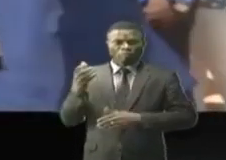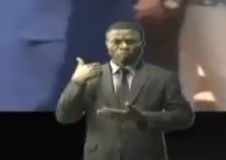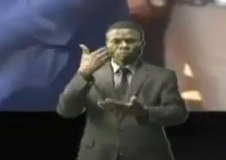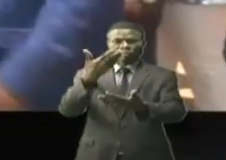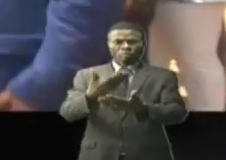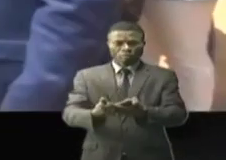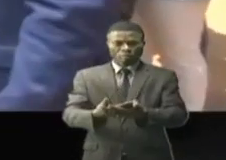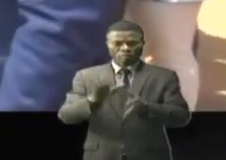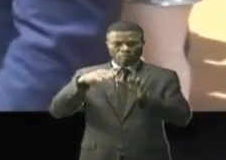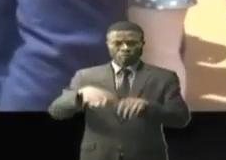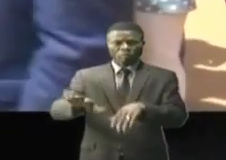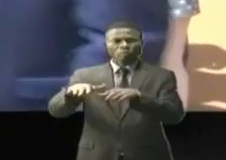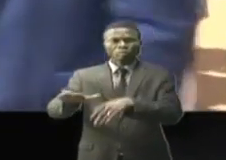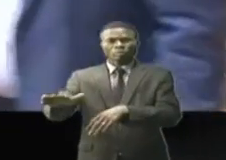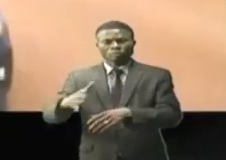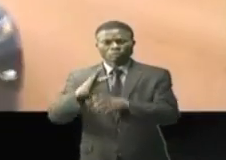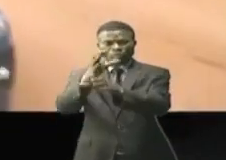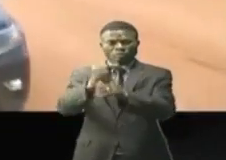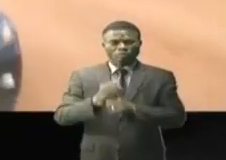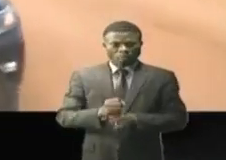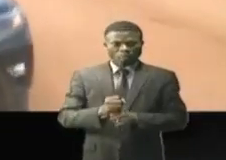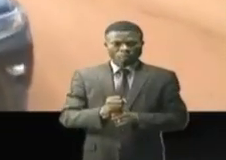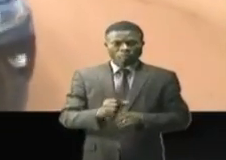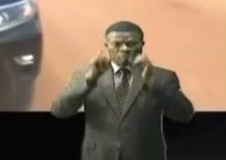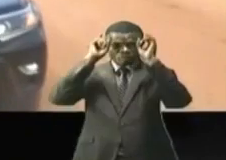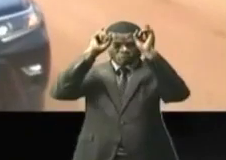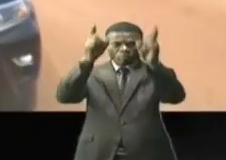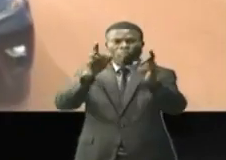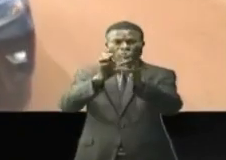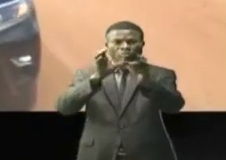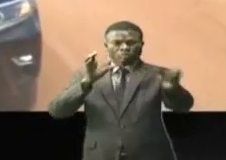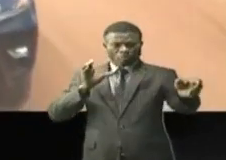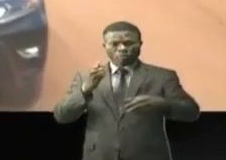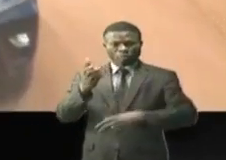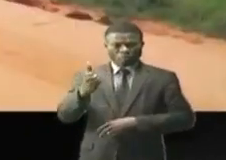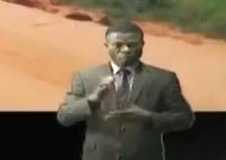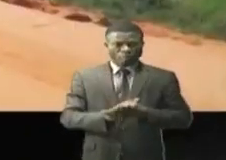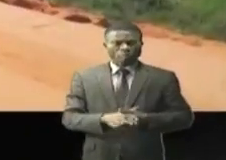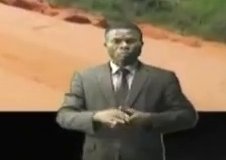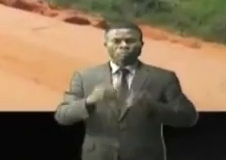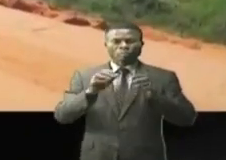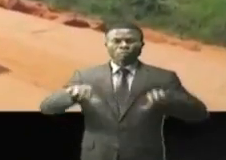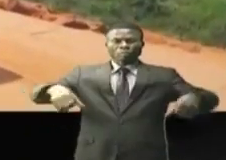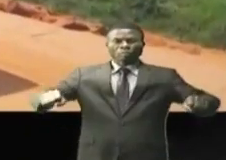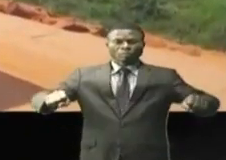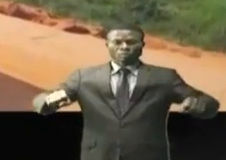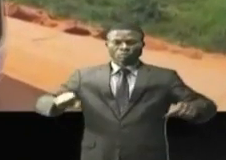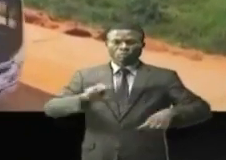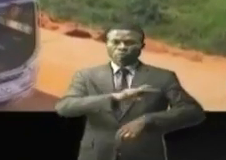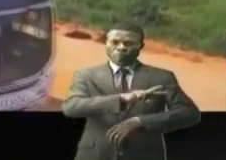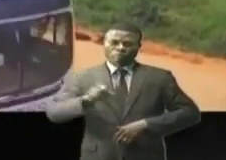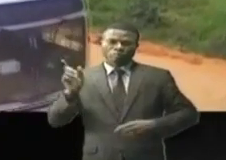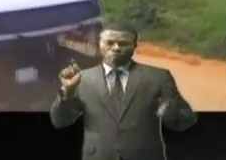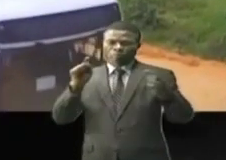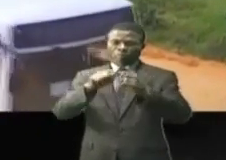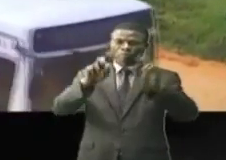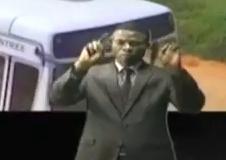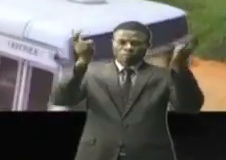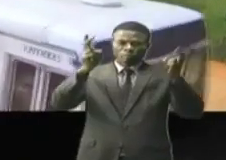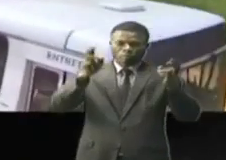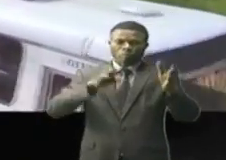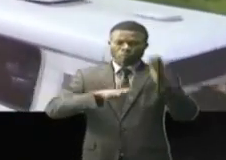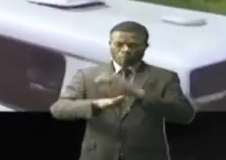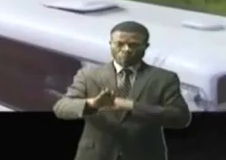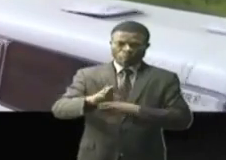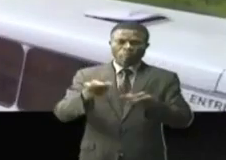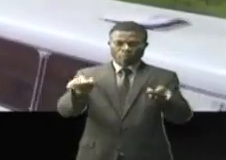à la rivière Lulua pour accueillir ses bus. Une caravane motorisée de près de 2 heures s'est ébranlée vers le centre-ville, alors qu'à l'entrée de